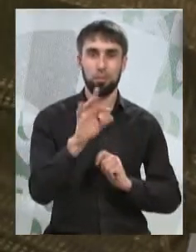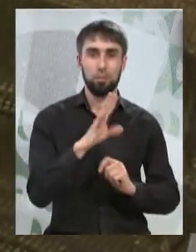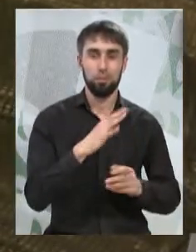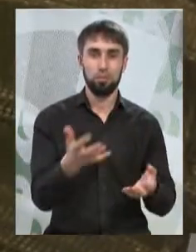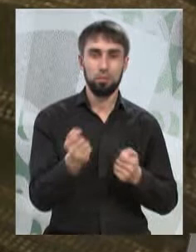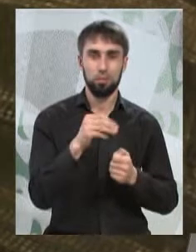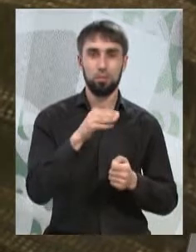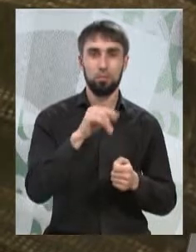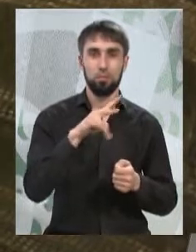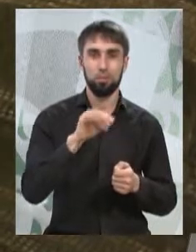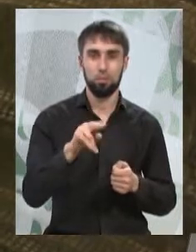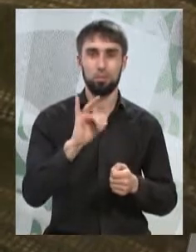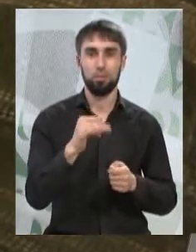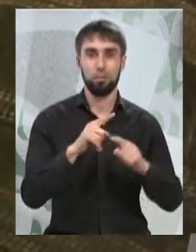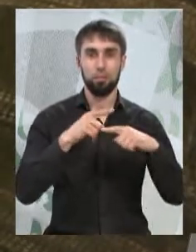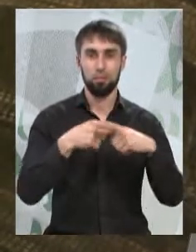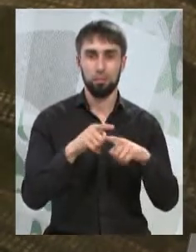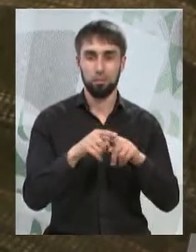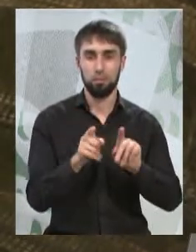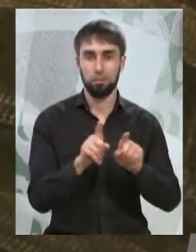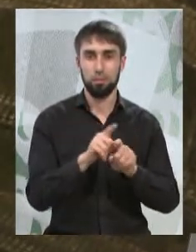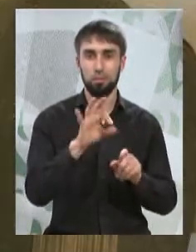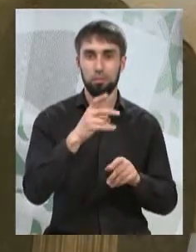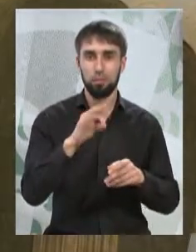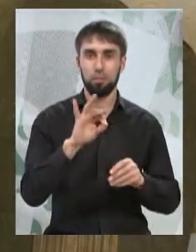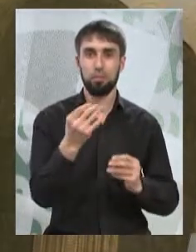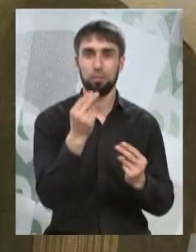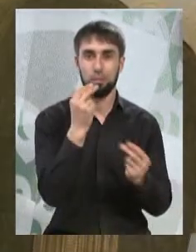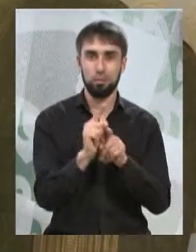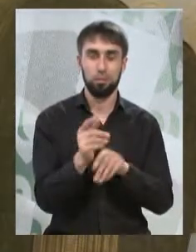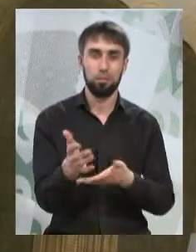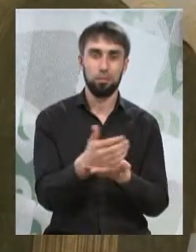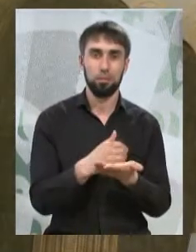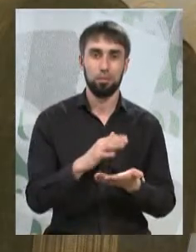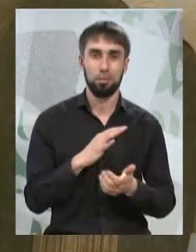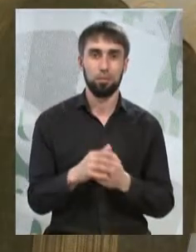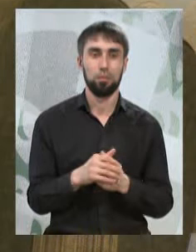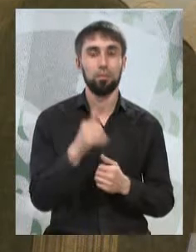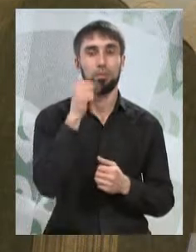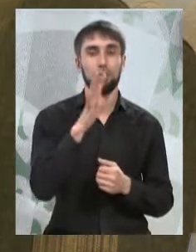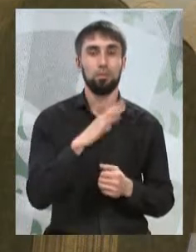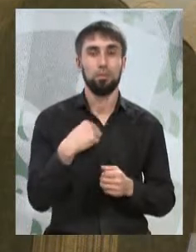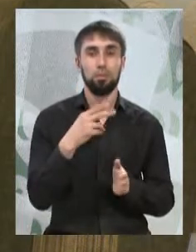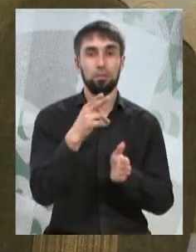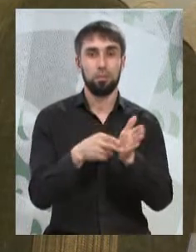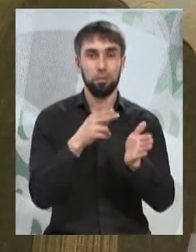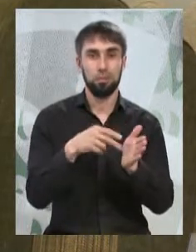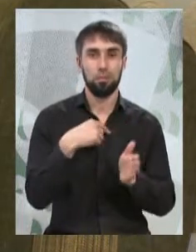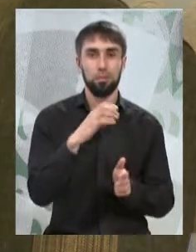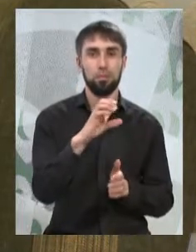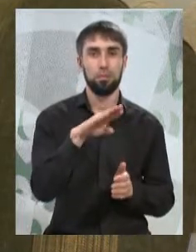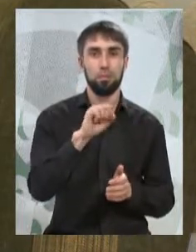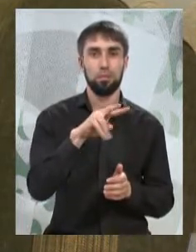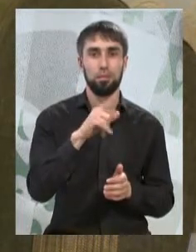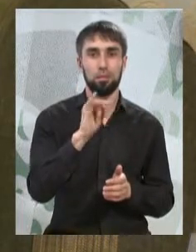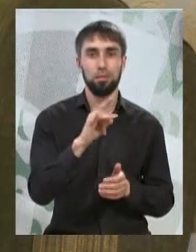уже в него складывала шерстяные одеяла и кое-что из еды. Вот на нас, когда везли через Сталинград,